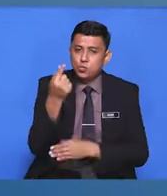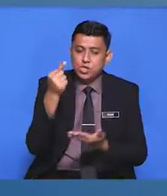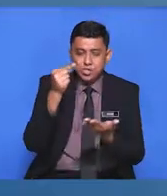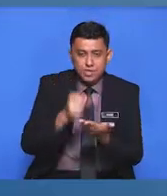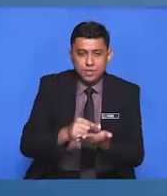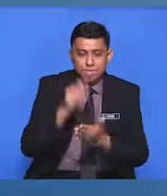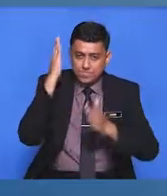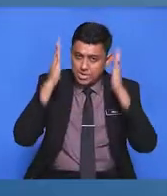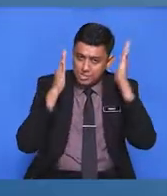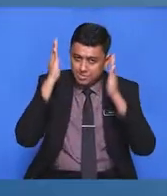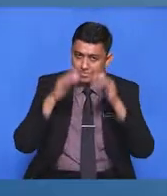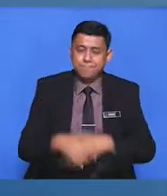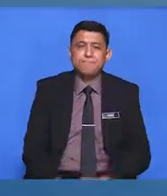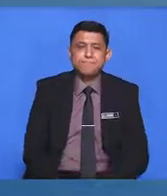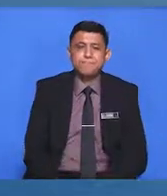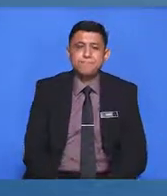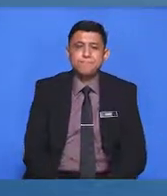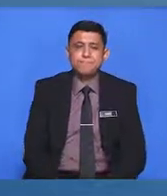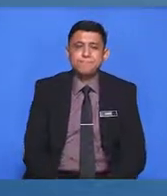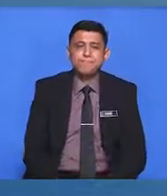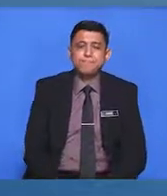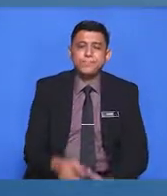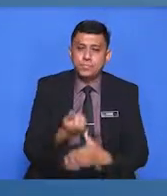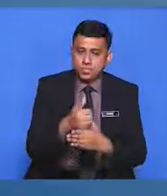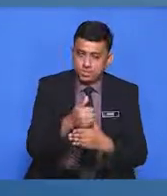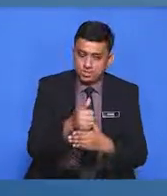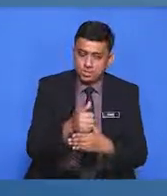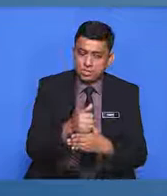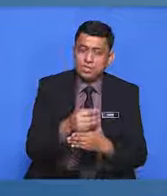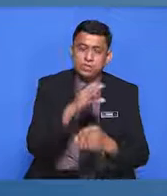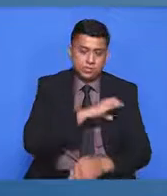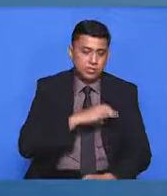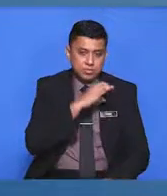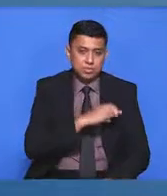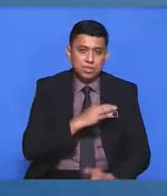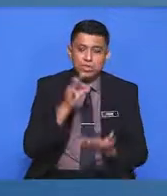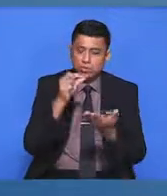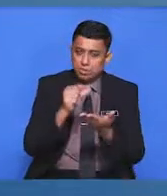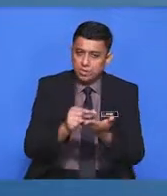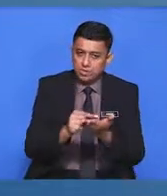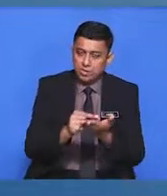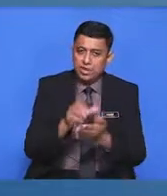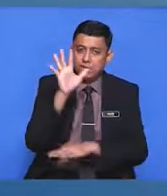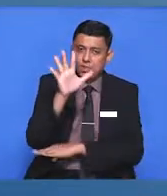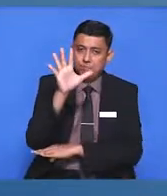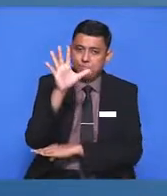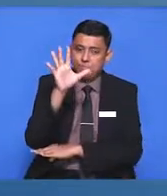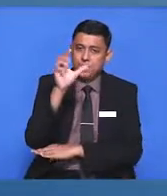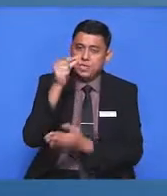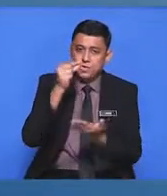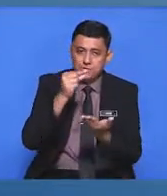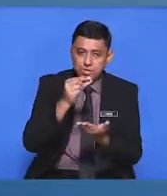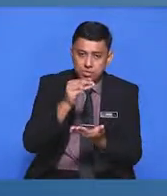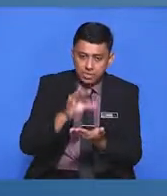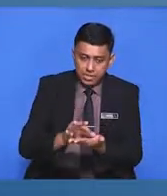Antara ciri-ciri yang ada pada shilling 5 sen dan 10 sen adalah nombor, warna